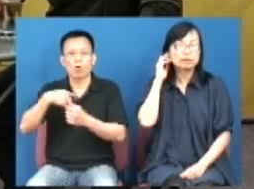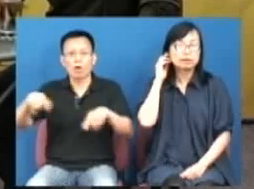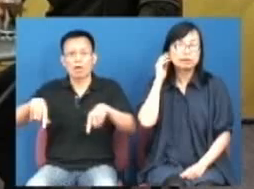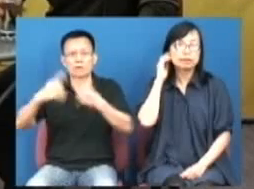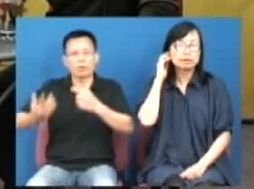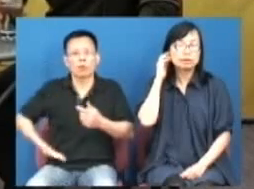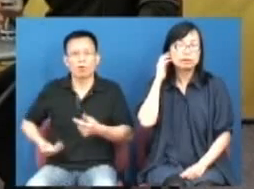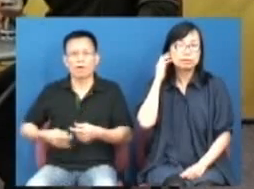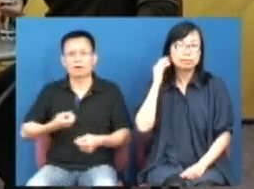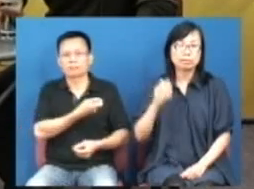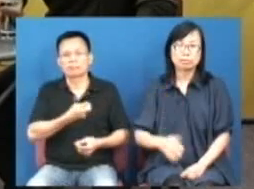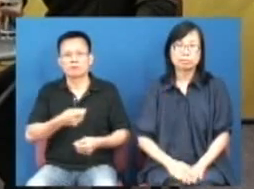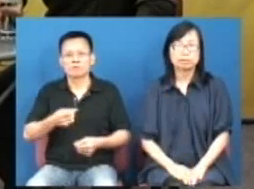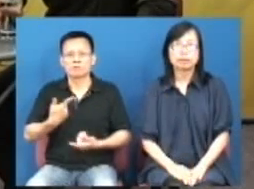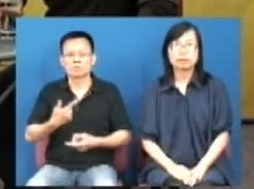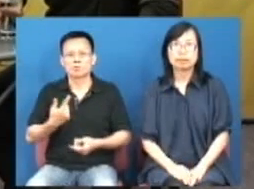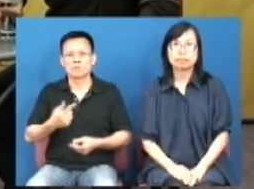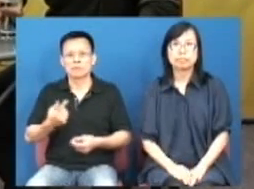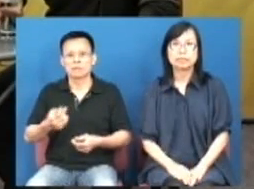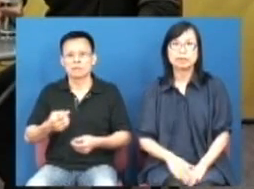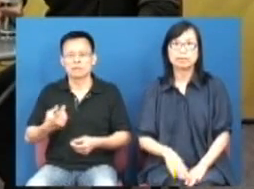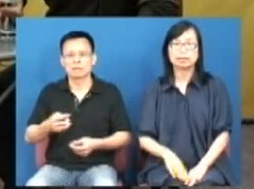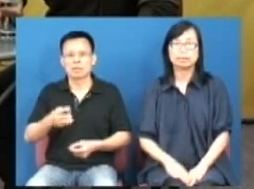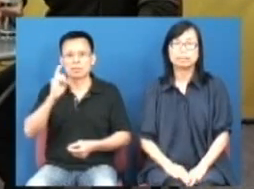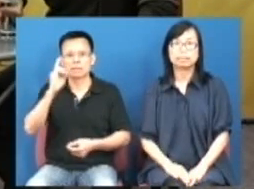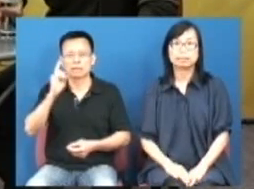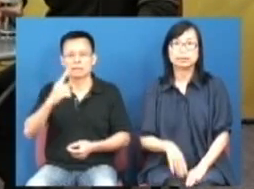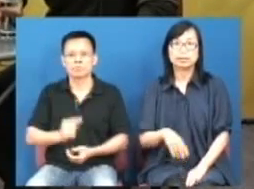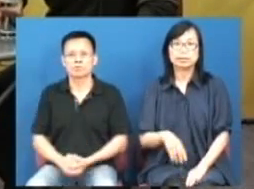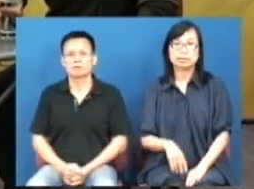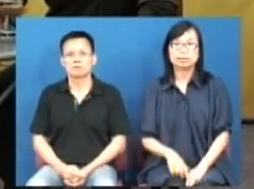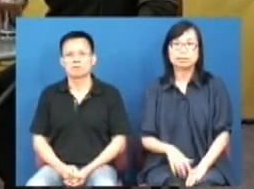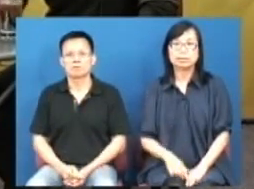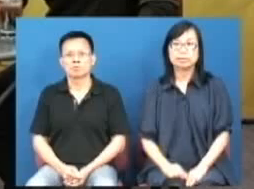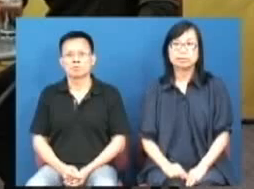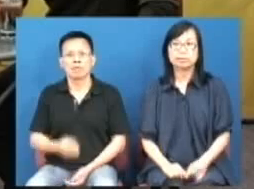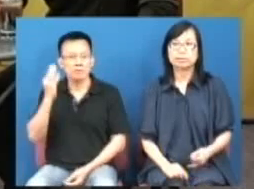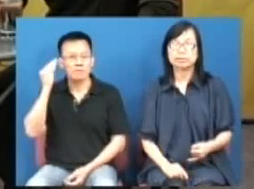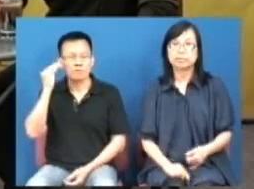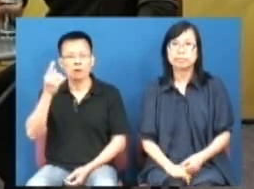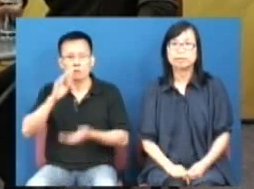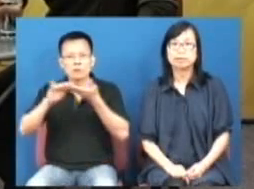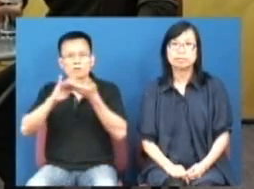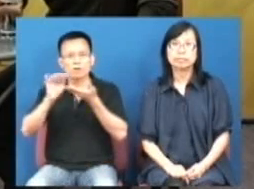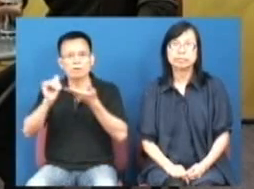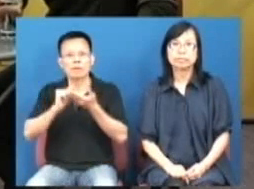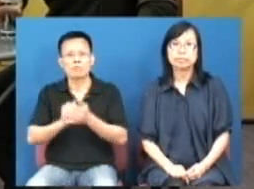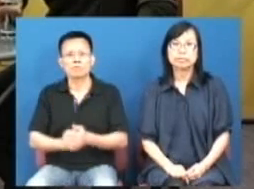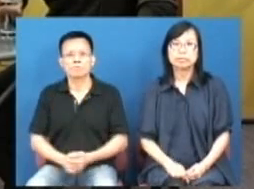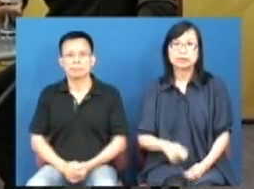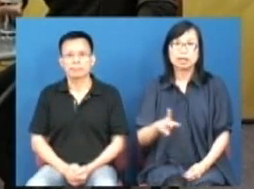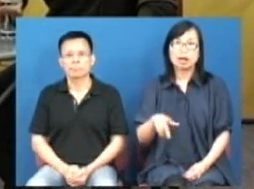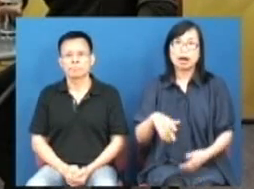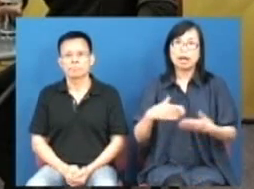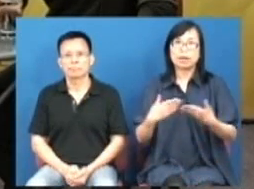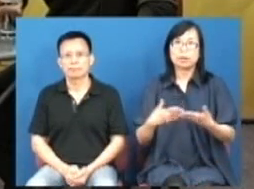David 跟張 大 衛。係。 喂 ，Peter。 係，聽唔聽到啊？我哋 聽到， 好清楚，係係係。 好似戰